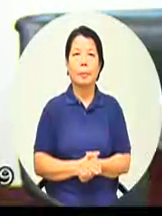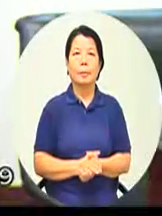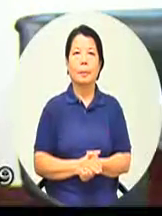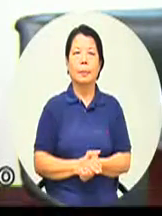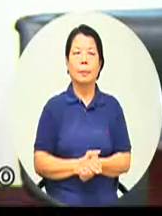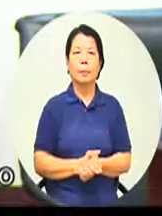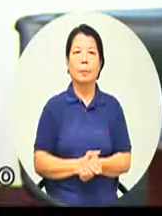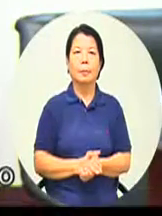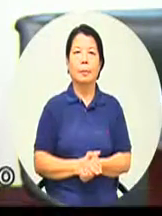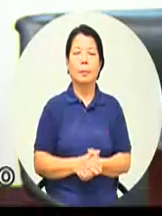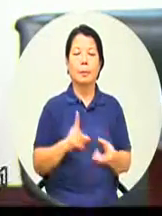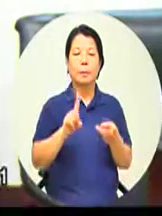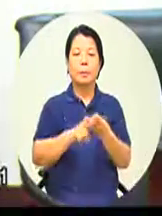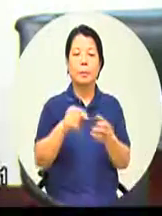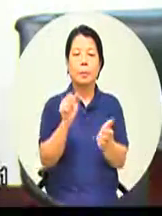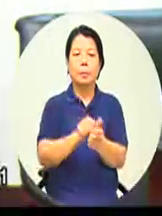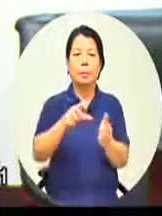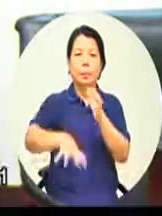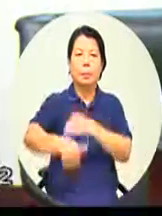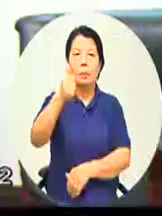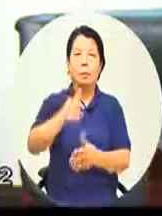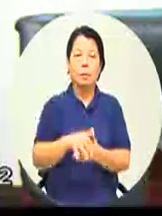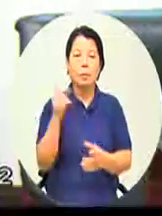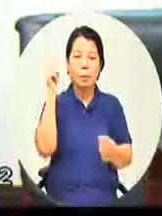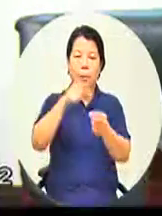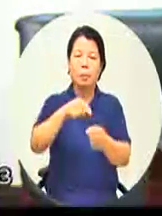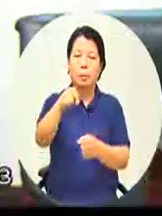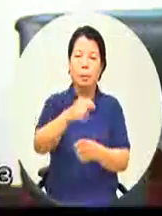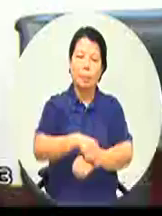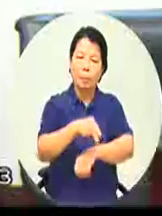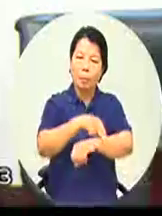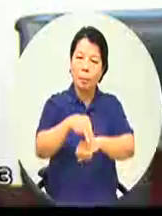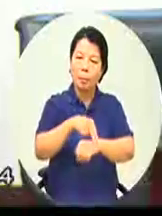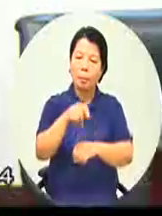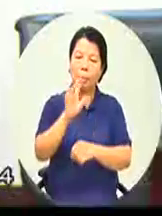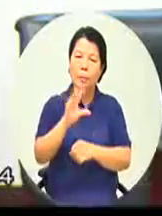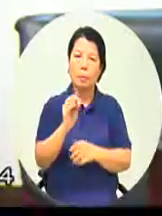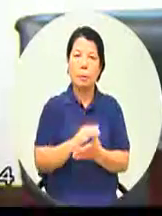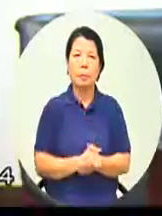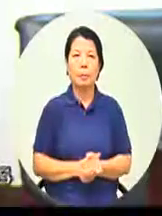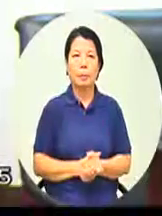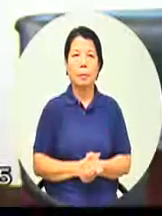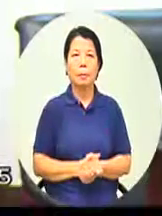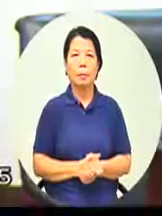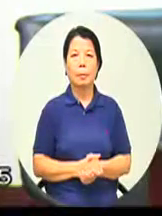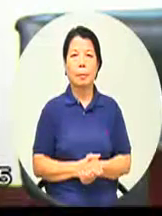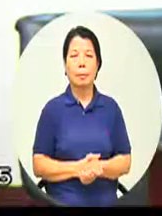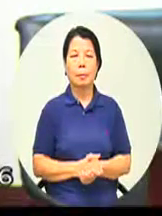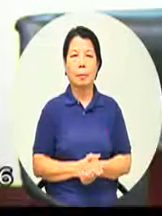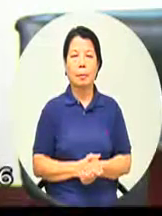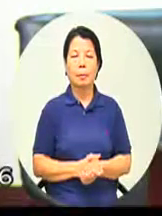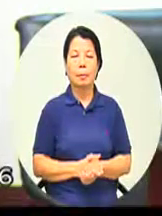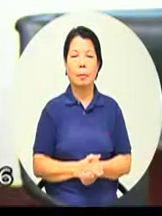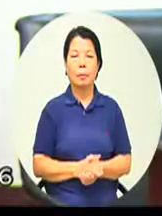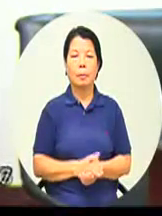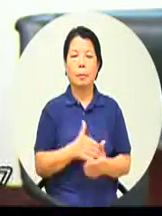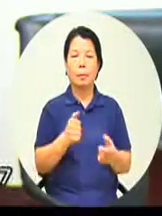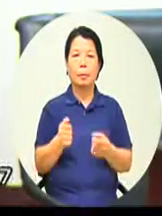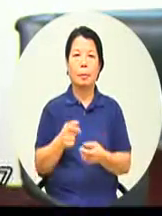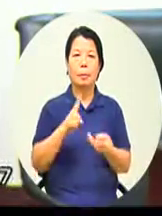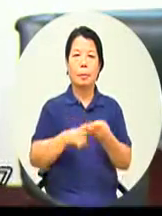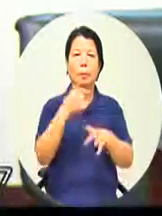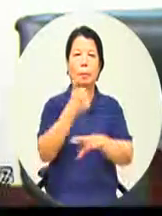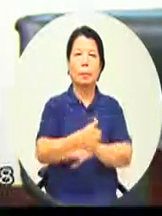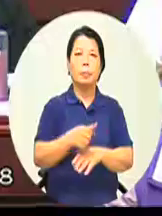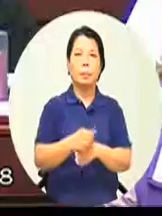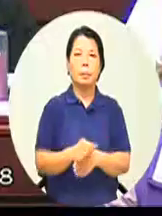个方向有没有一个很好的构想来去朝这个方向？ 好，谢谢主席啊，张议员